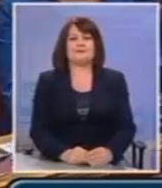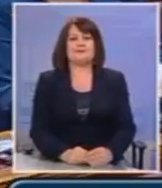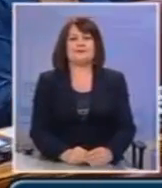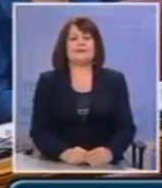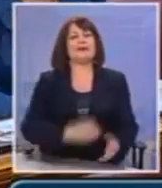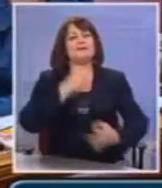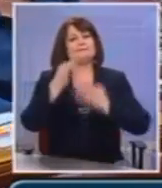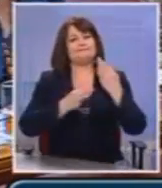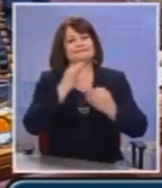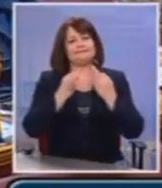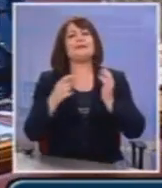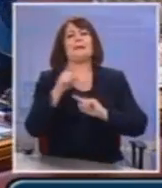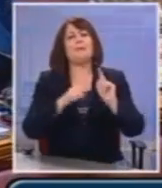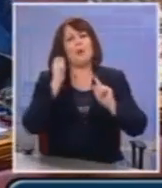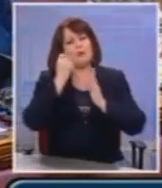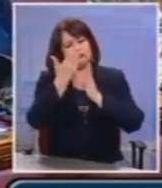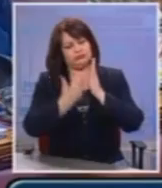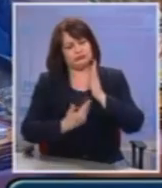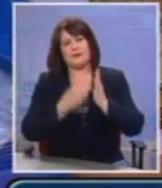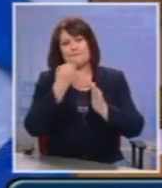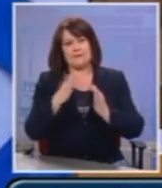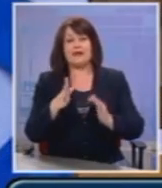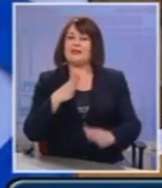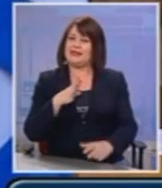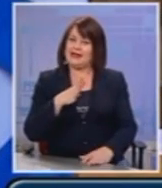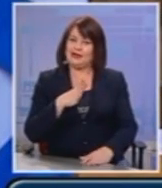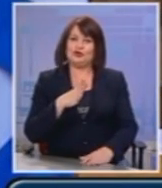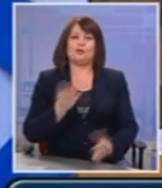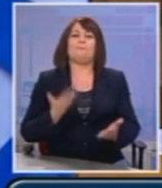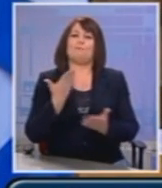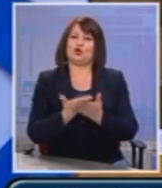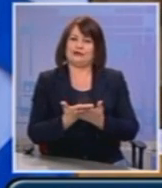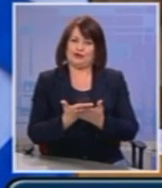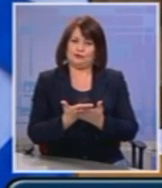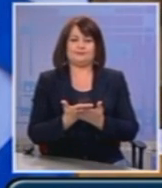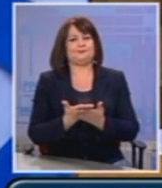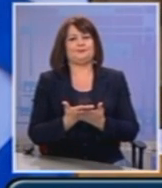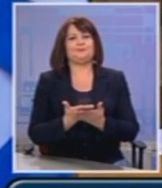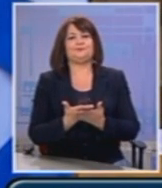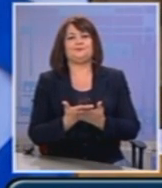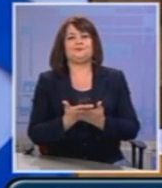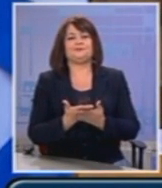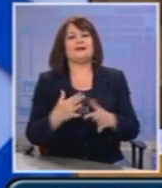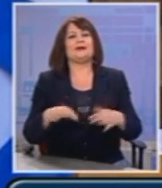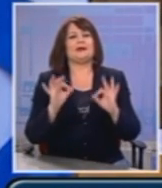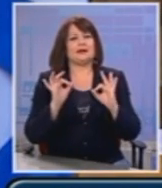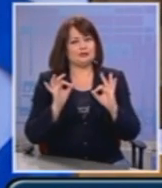τις προσφωνήσεις θα ήθελα και προτείνω να